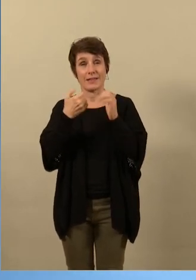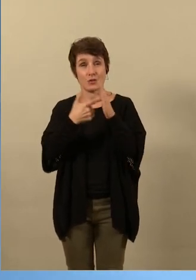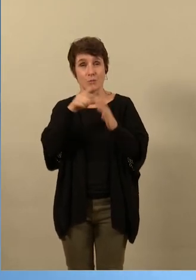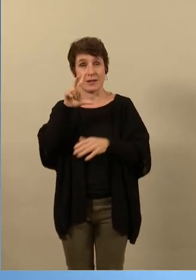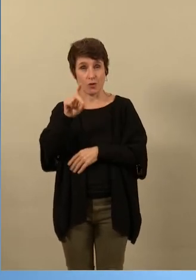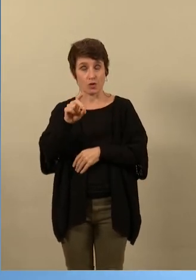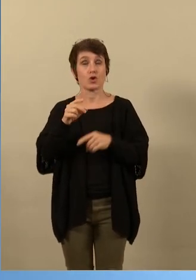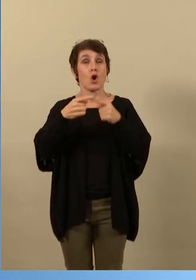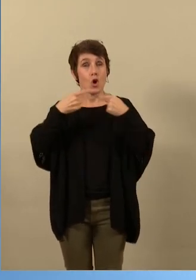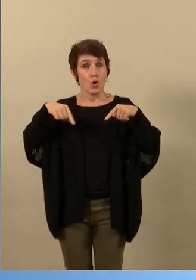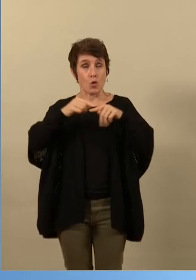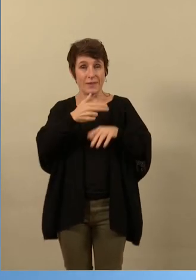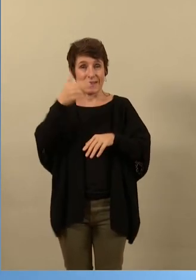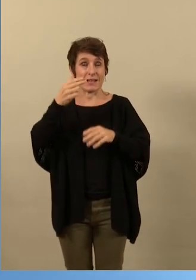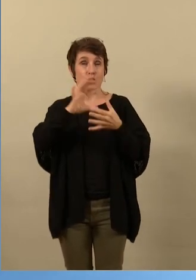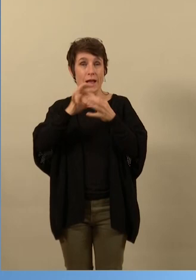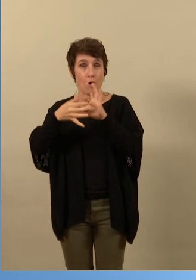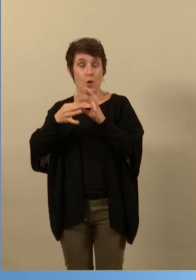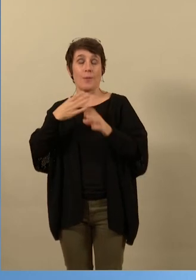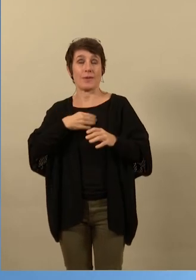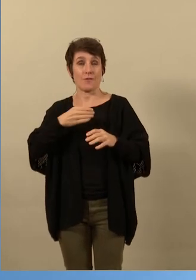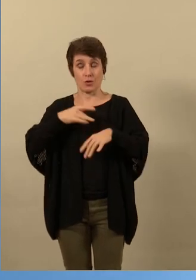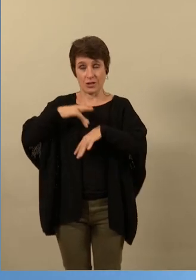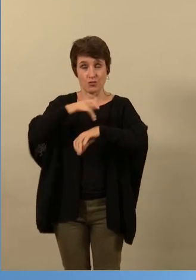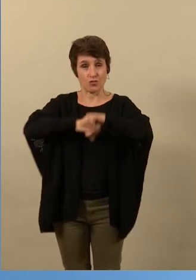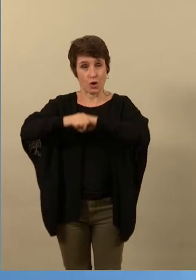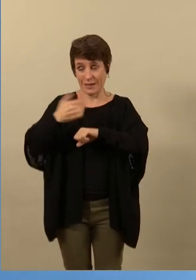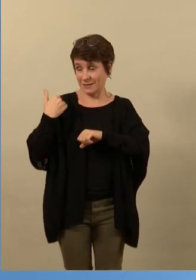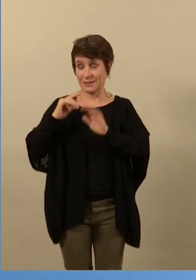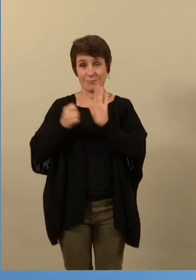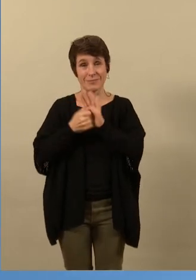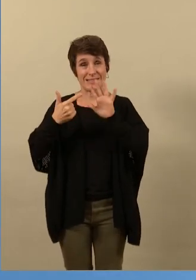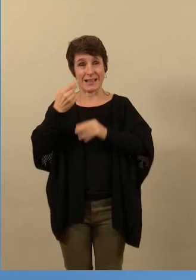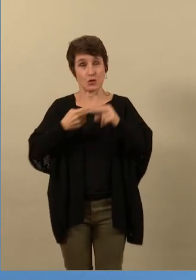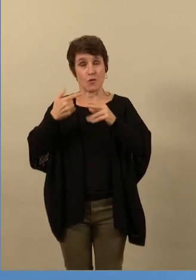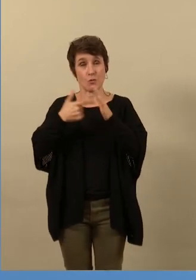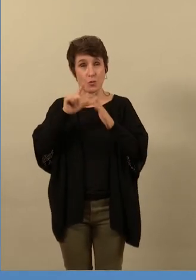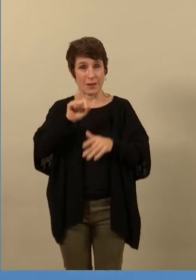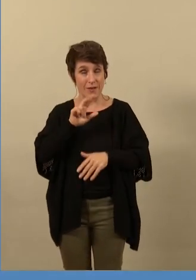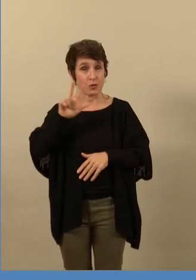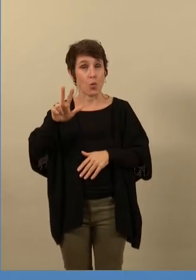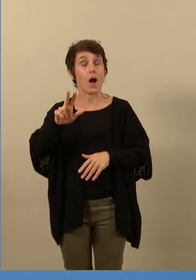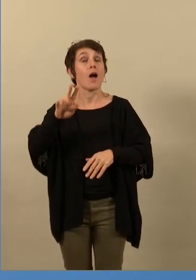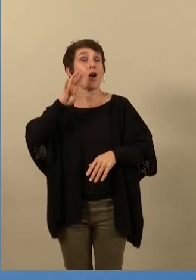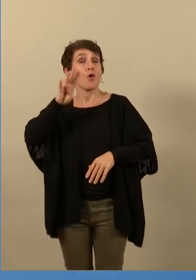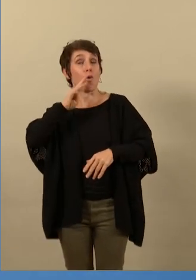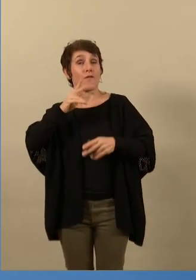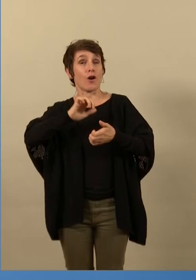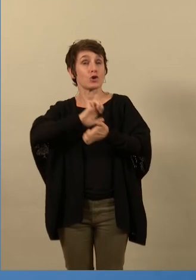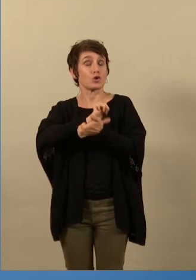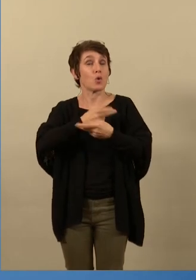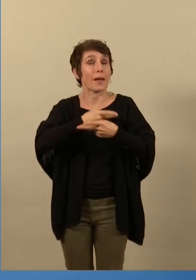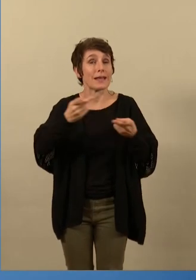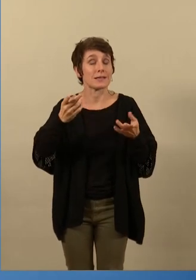et sportif français a organisé donc le 7 novembre 2023 une conférence de presse suite à la déclaration